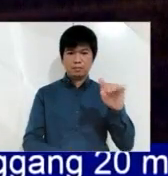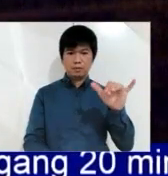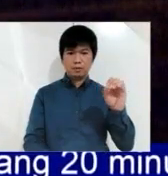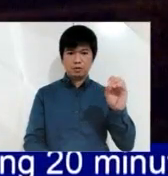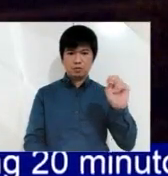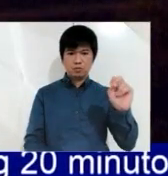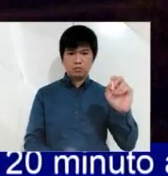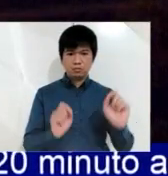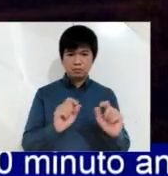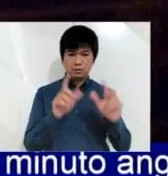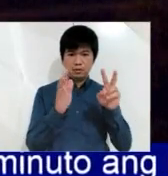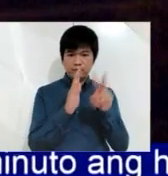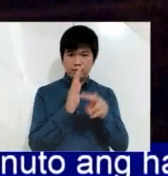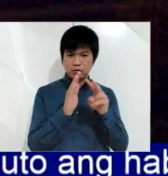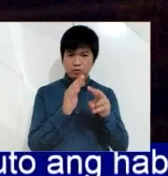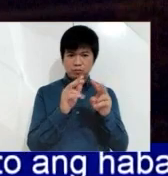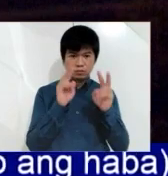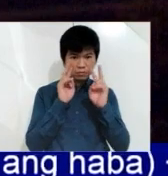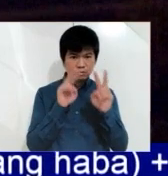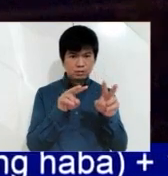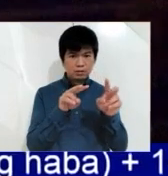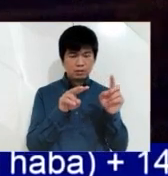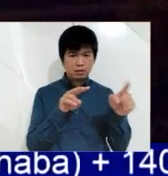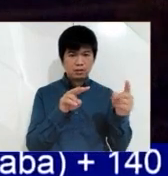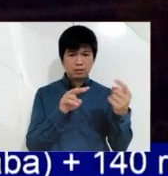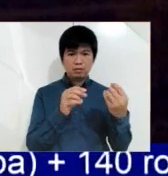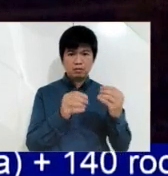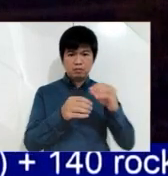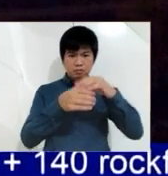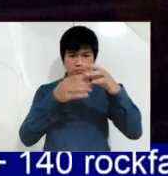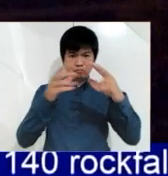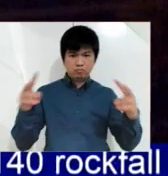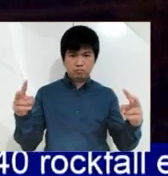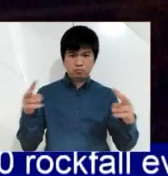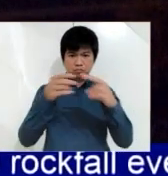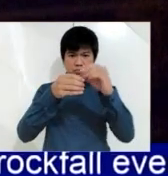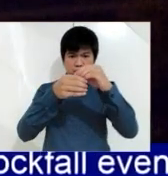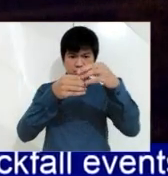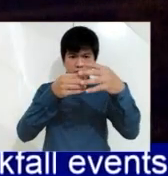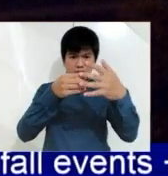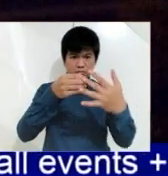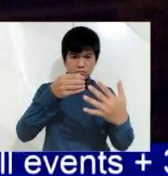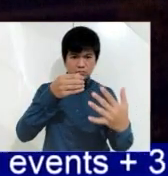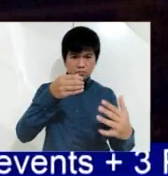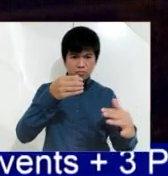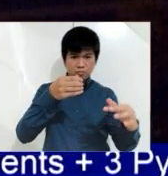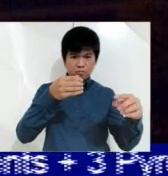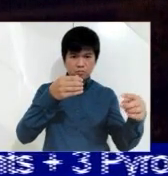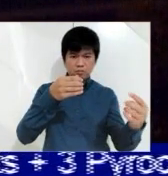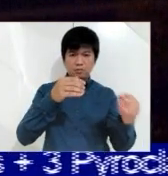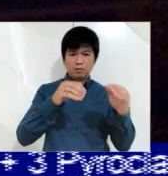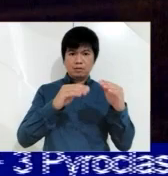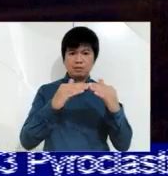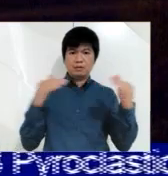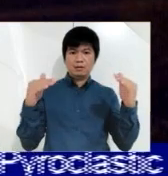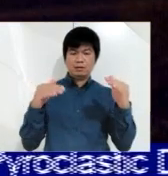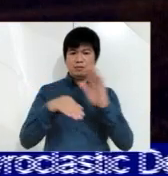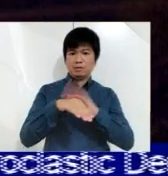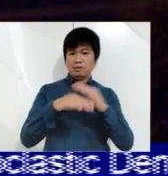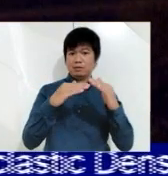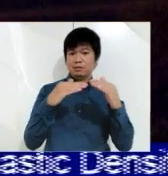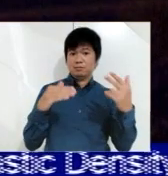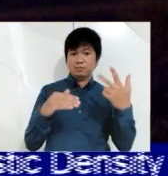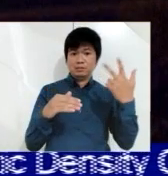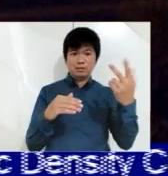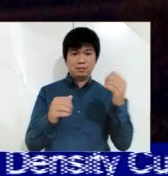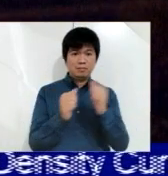napapanood, makikitang nagbabaga ang bunganga ng bulkan. Nananatili sa Alert Level 3 ang Mayon. Ibig sabihin,